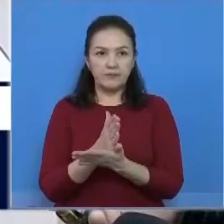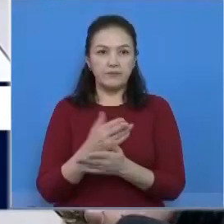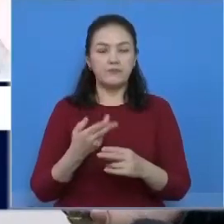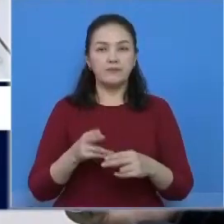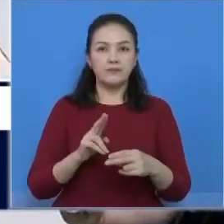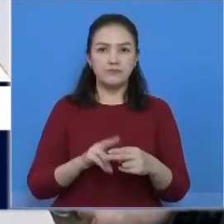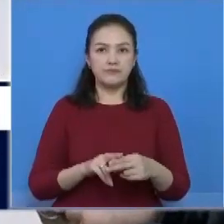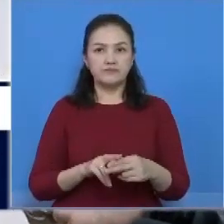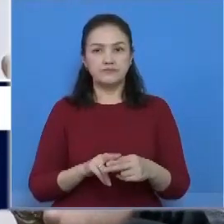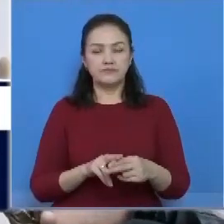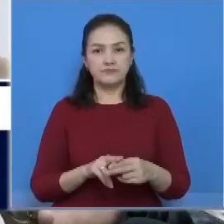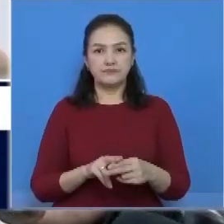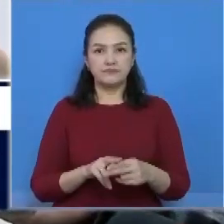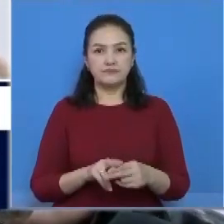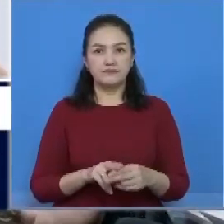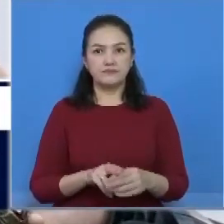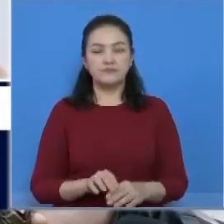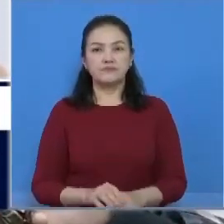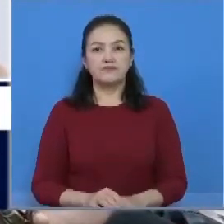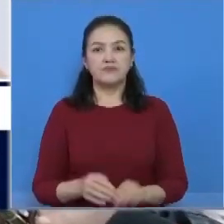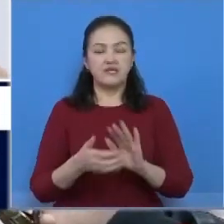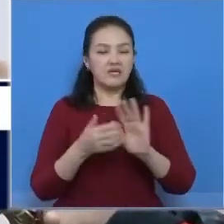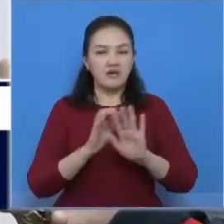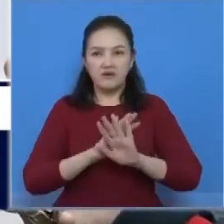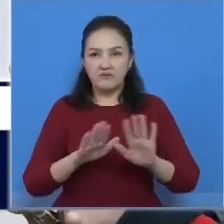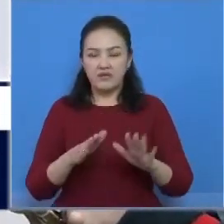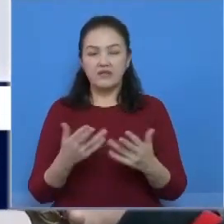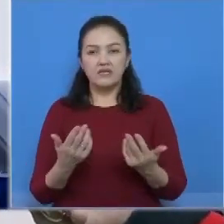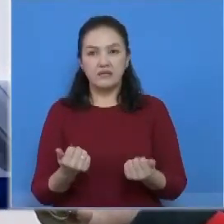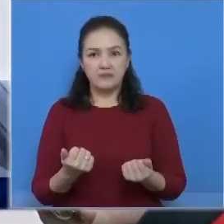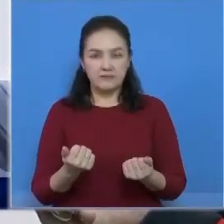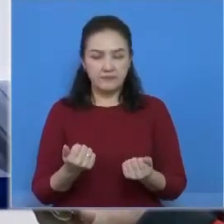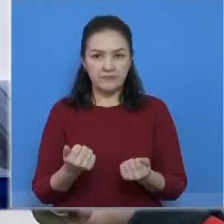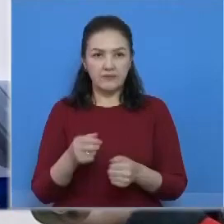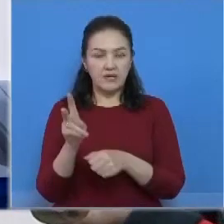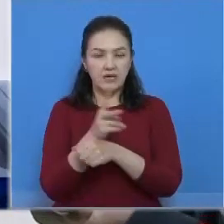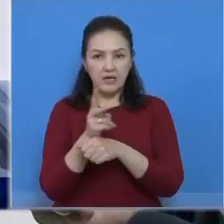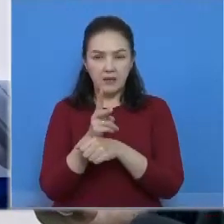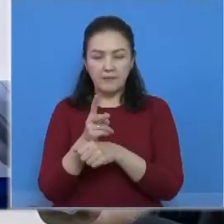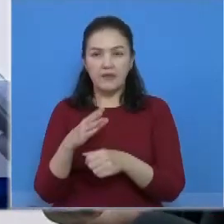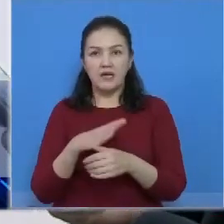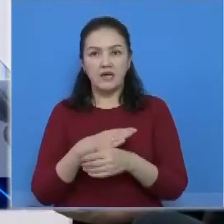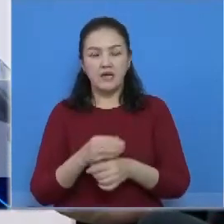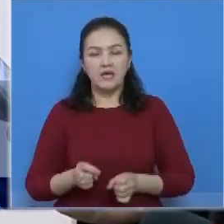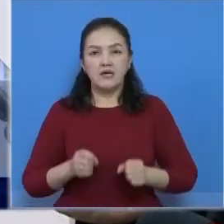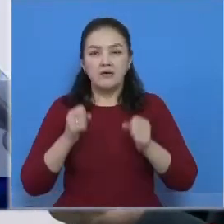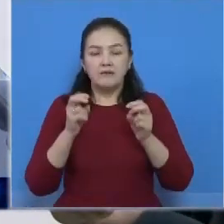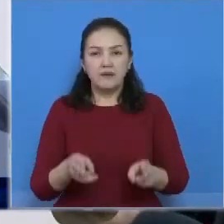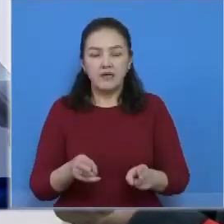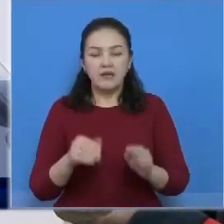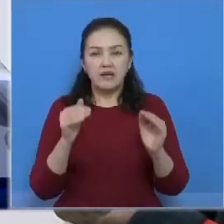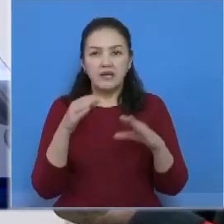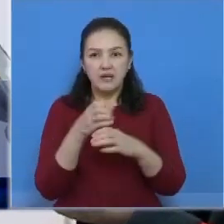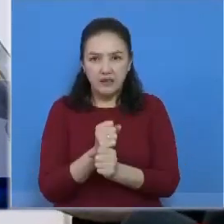Ол жеткіліксіз. Әрине, камерамна қылмыстың санын азайту